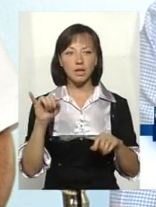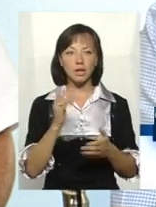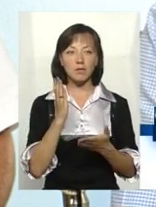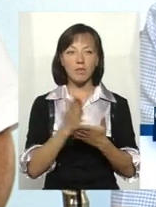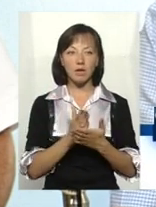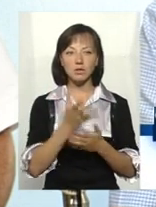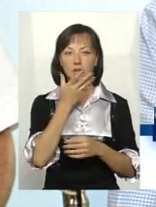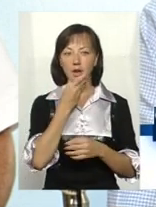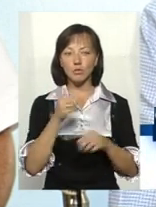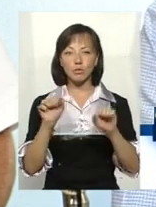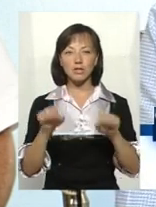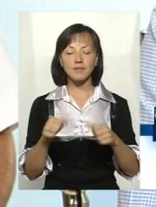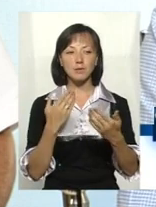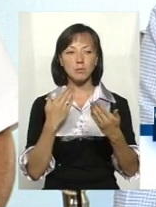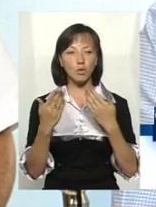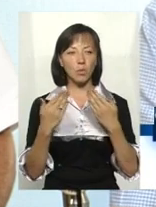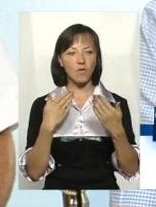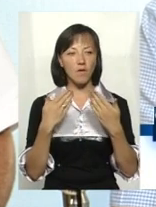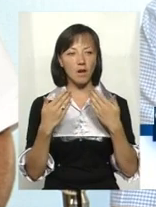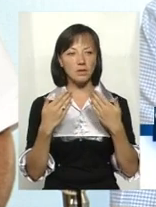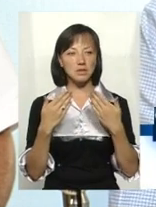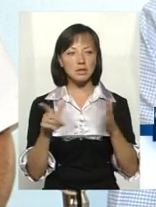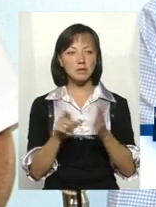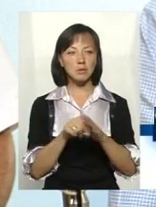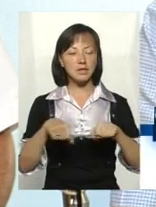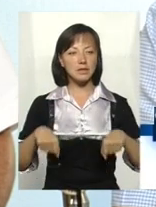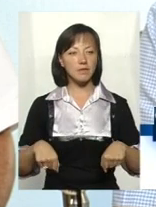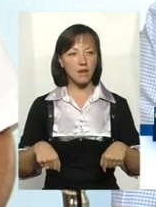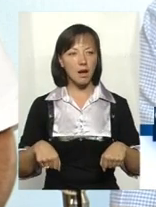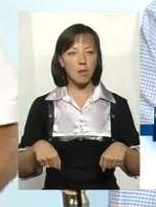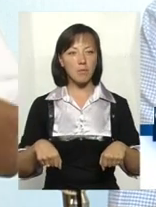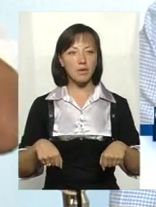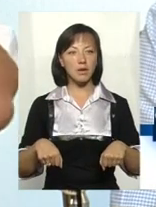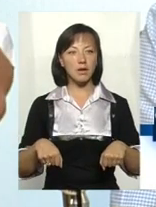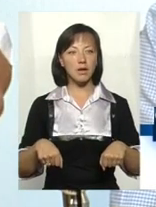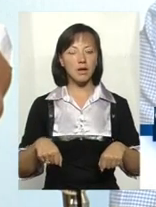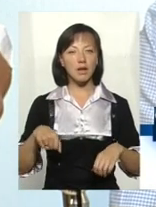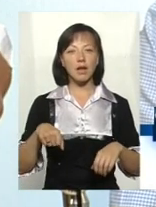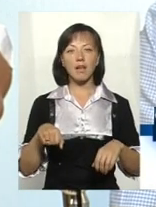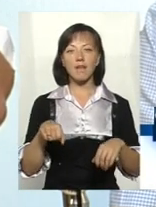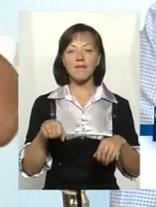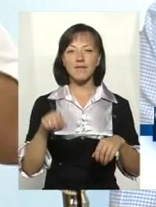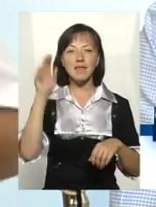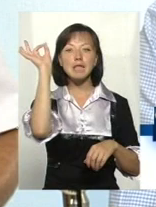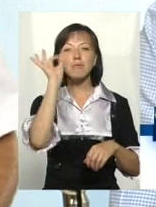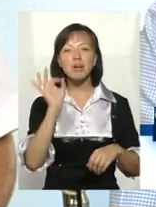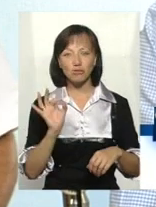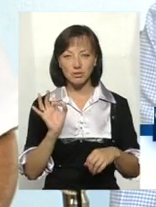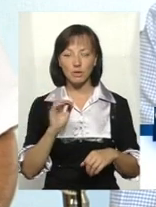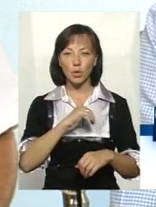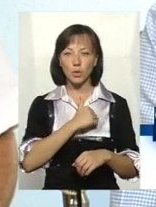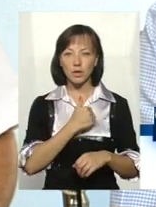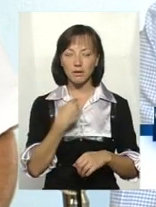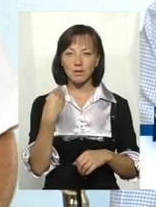маючи гарну можливість спілкуватися з представниками Федеративної Республіки Німеччини, все ж таки хотілося